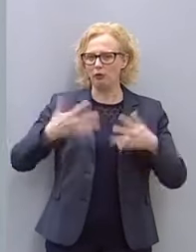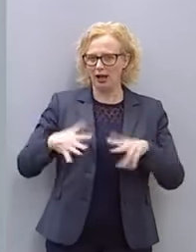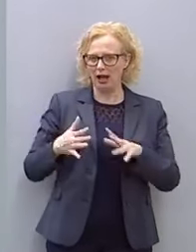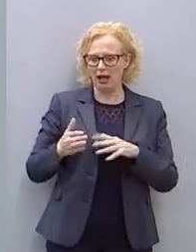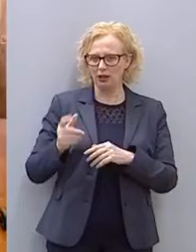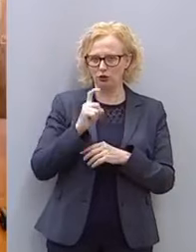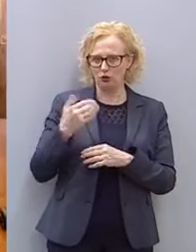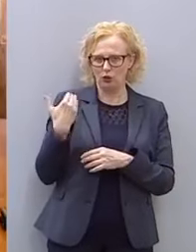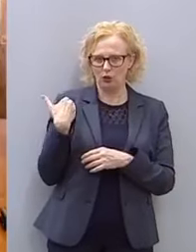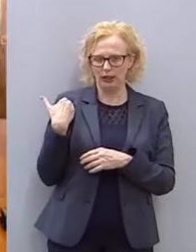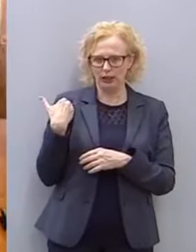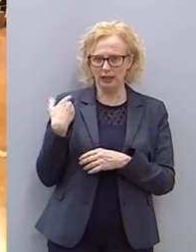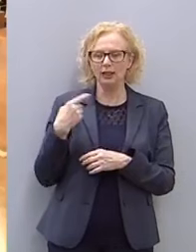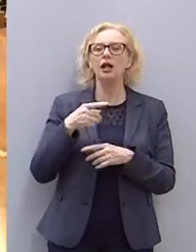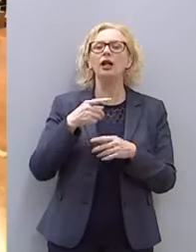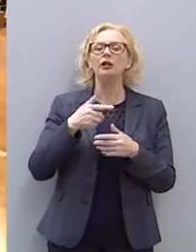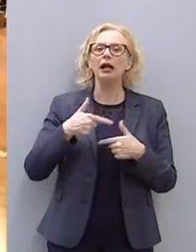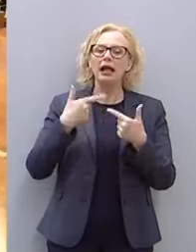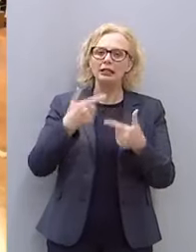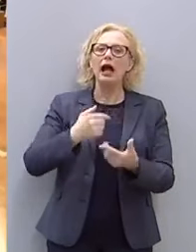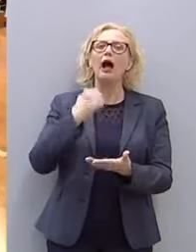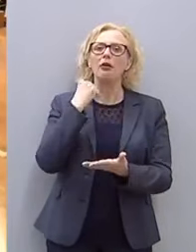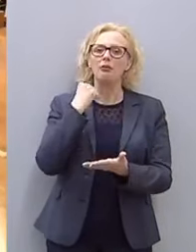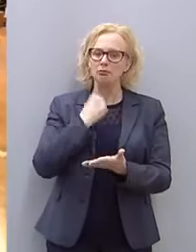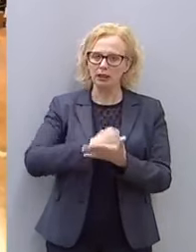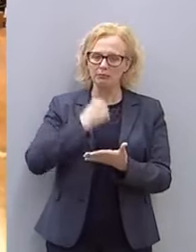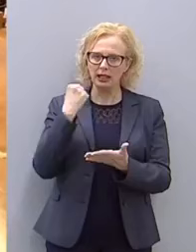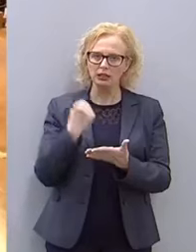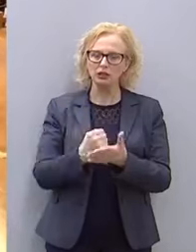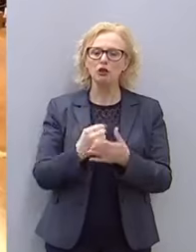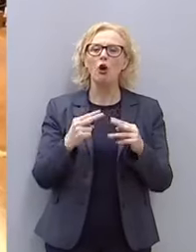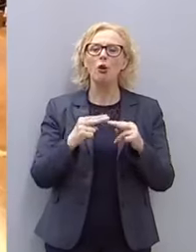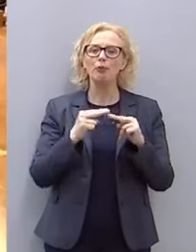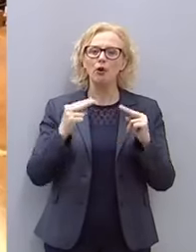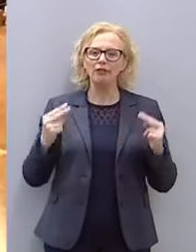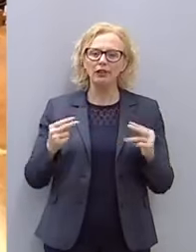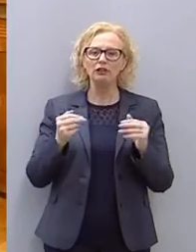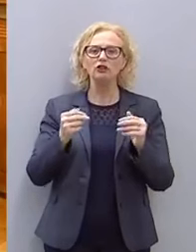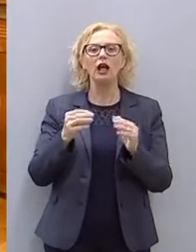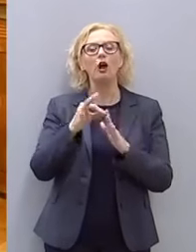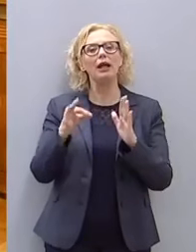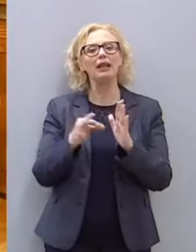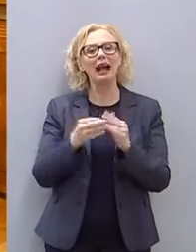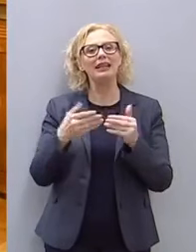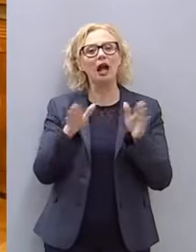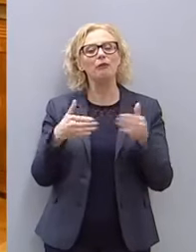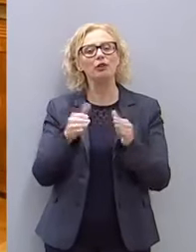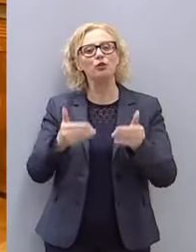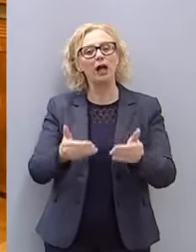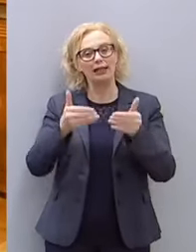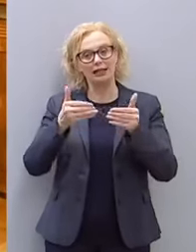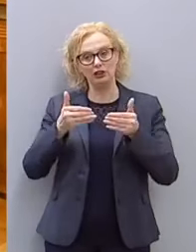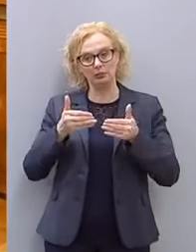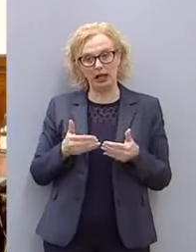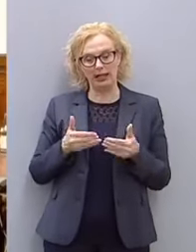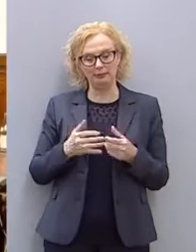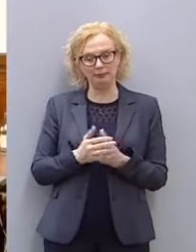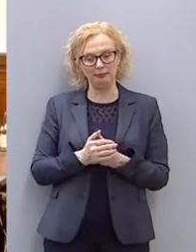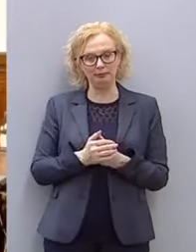scorsi concede la push dà la possibilità alla provincia di anticipare alcune aperture avevamo detto che